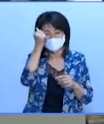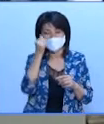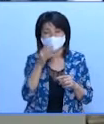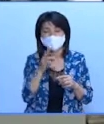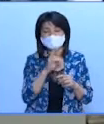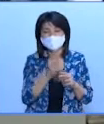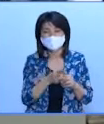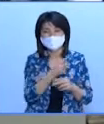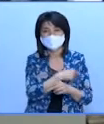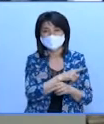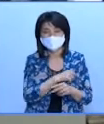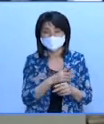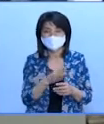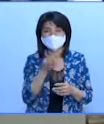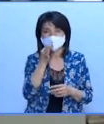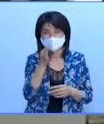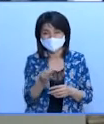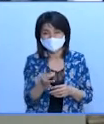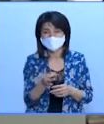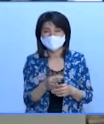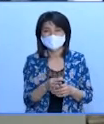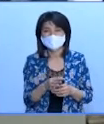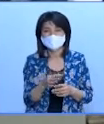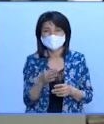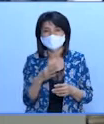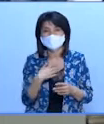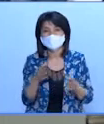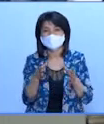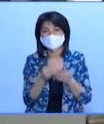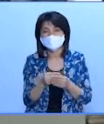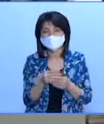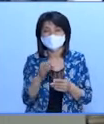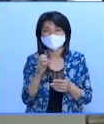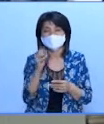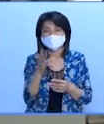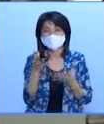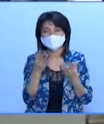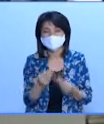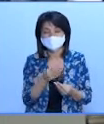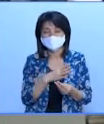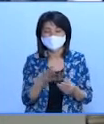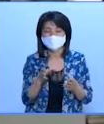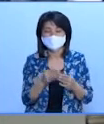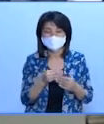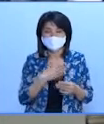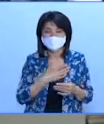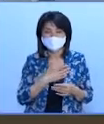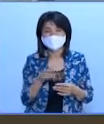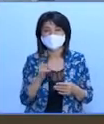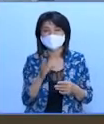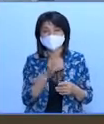барлық дәрігерлерге біз алғысымызды айтамыз. Бізбен бірге 14 күн біздің жанымызда болып, бізге барлық жағынан көмектескендері